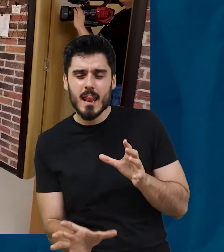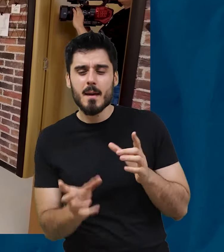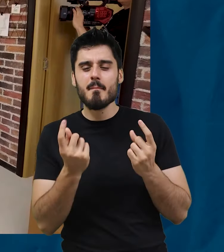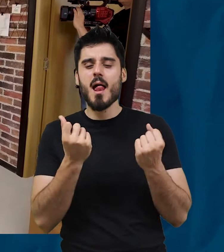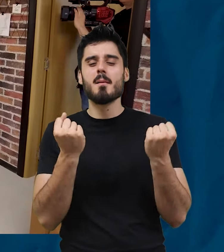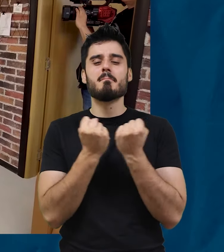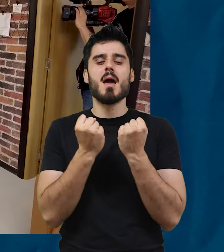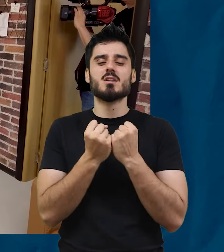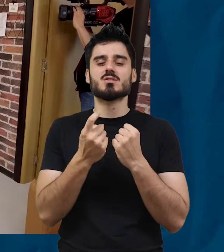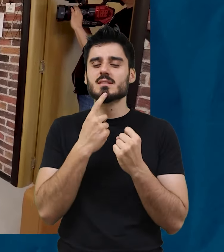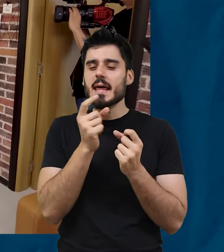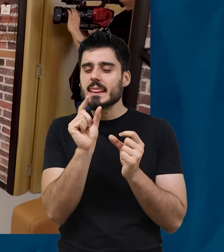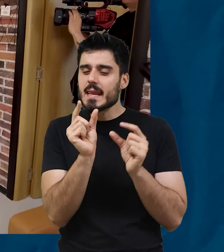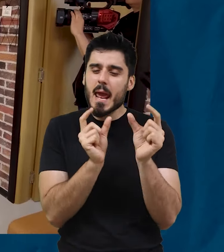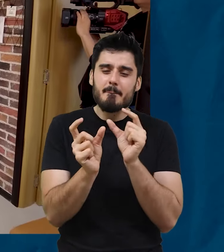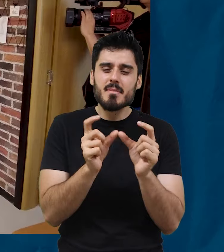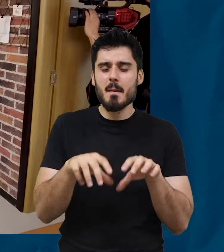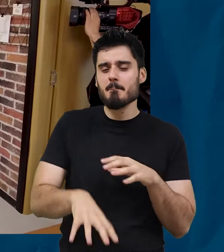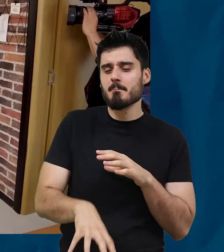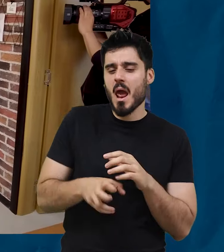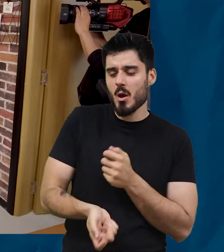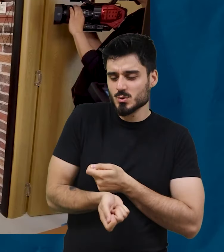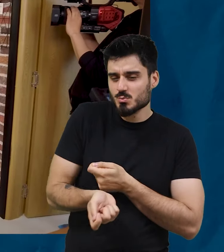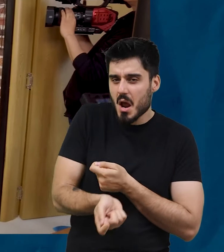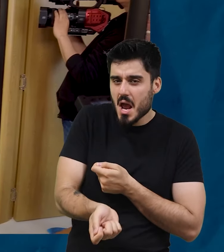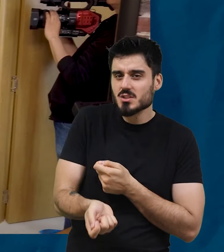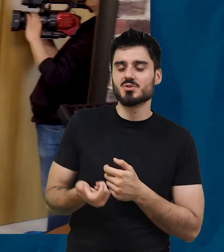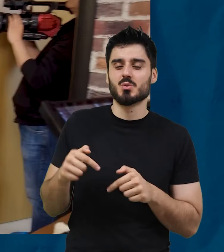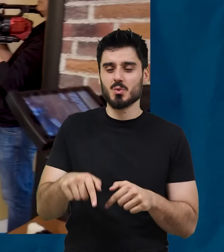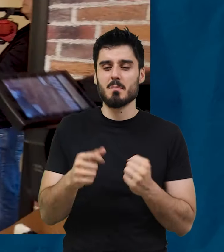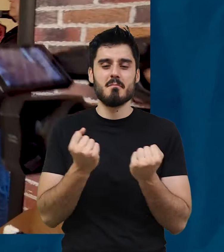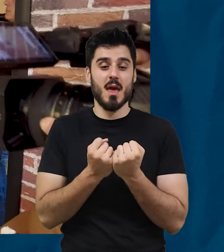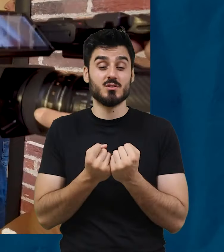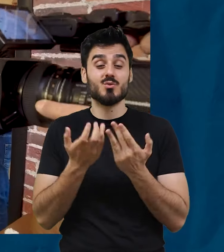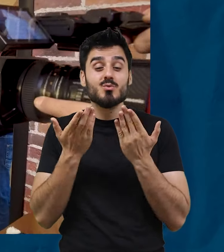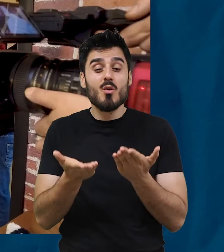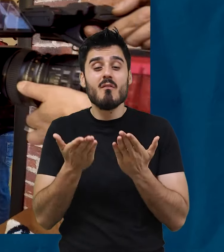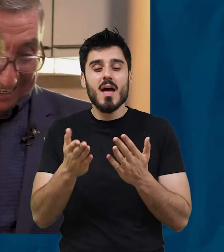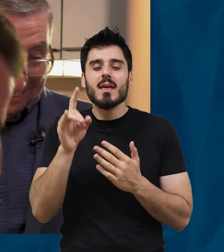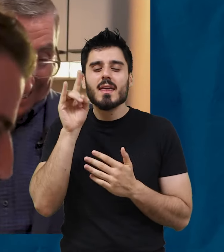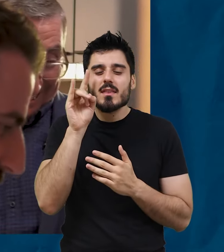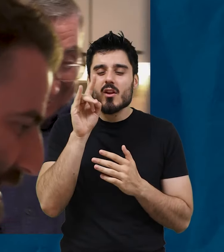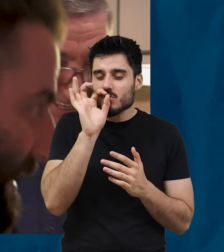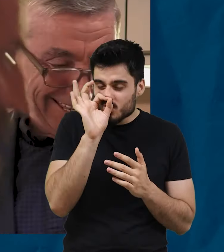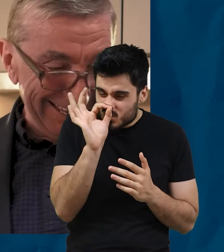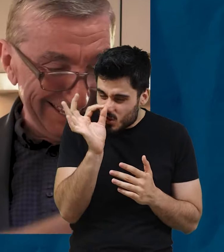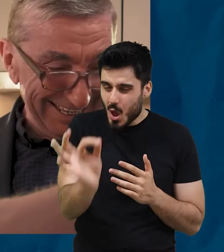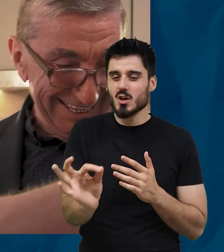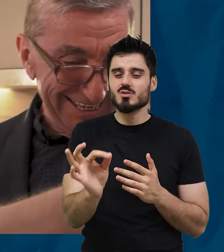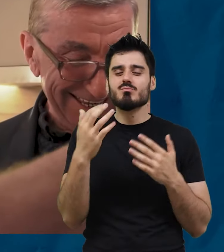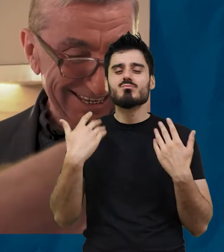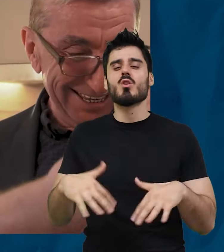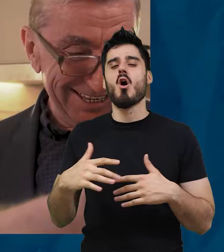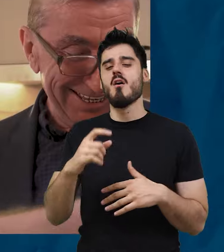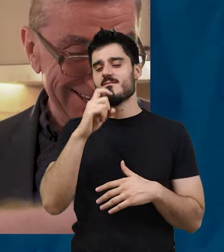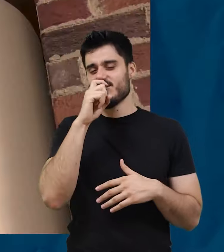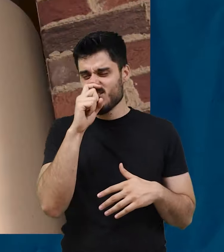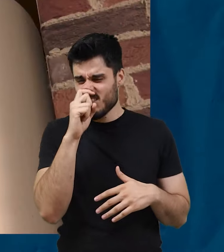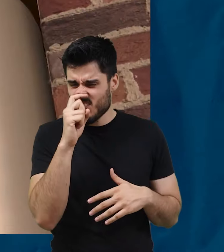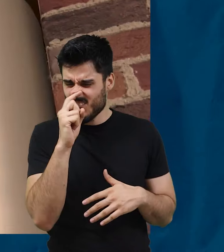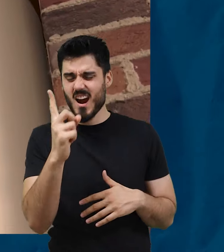малко кътче, да сложим някакви дребни неща, като пръхосмокачка, някои други работи. Е, това е точно нещото, което е много